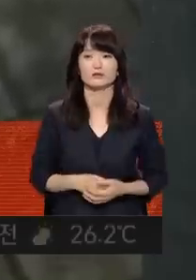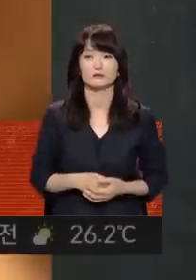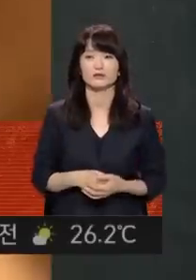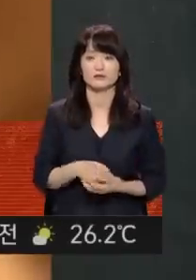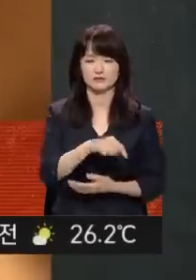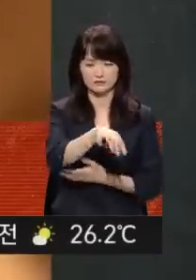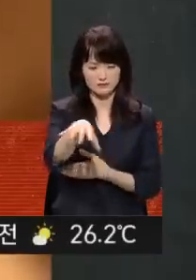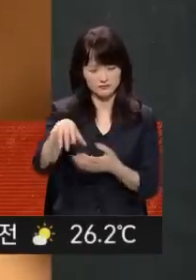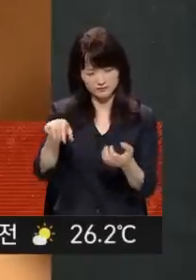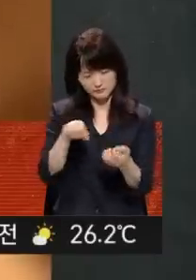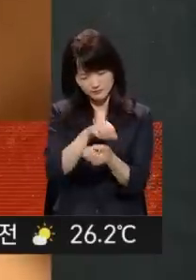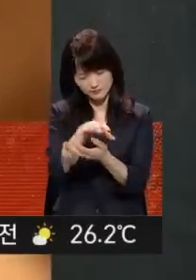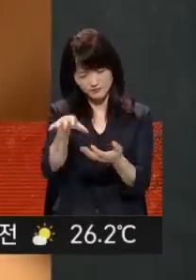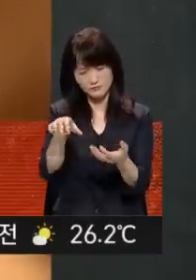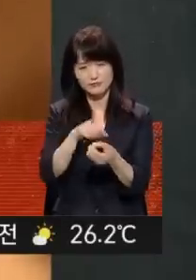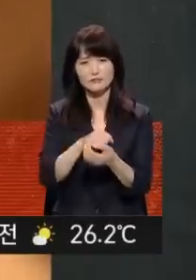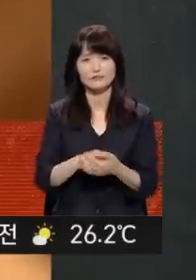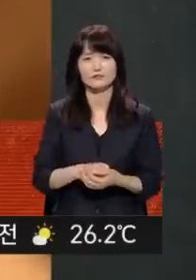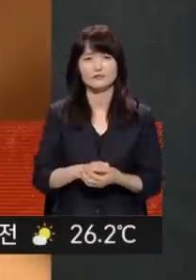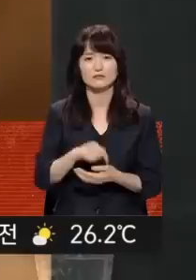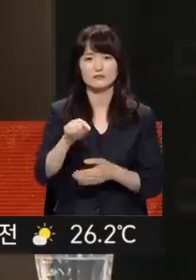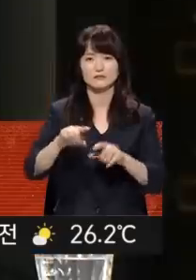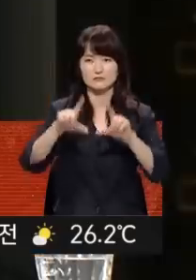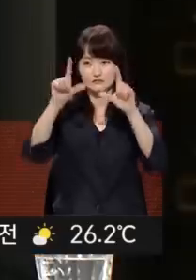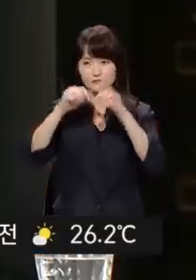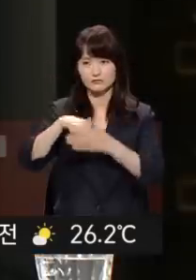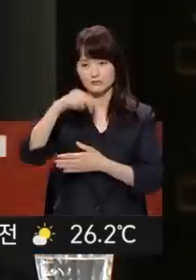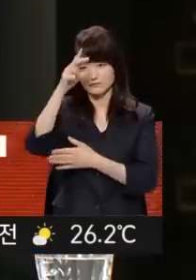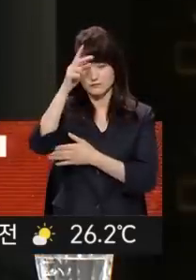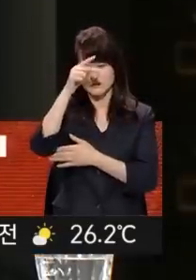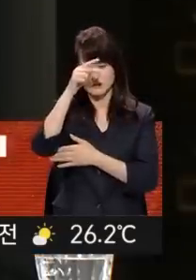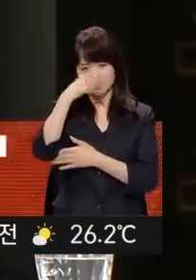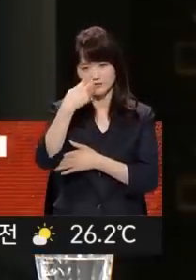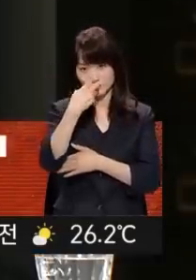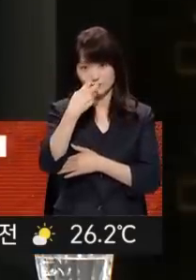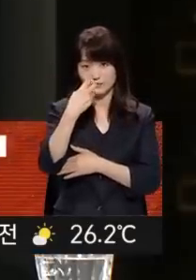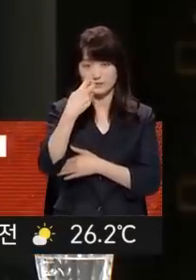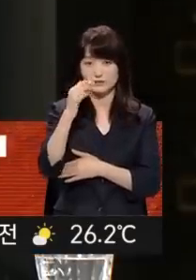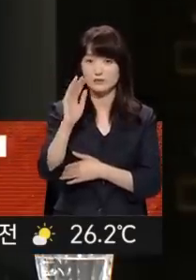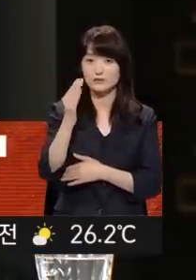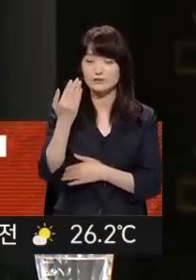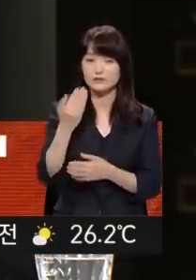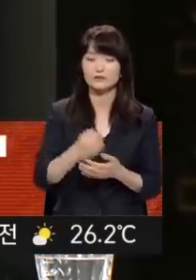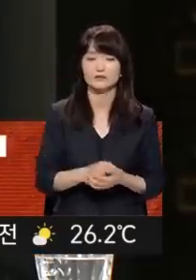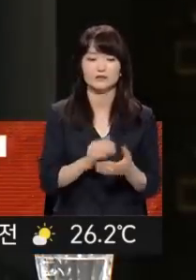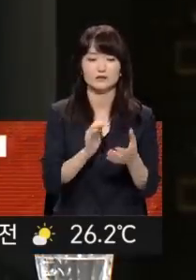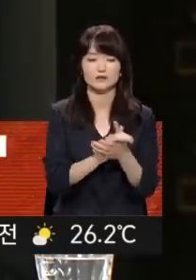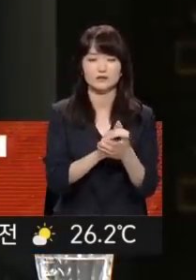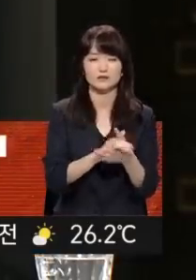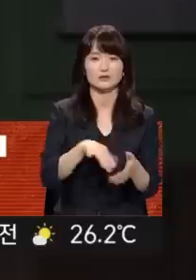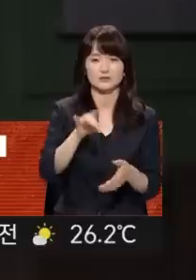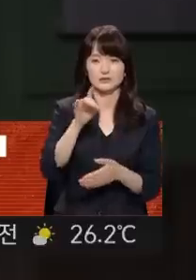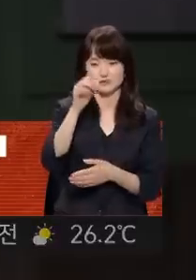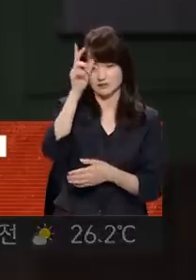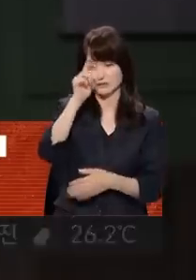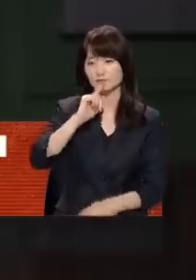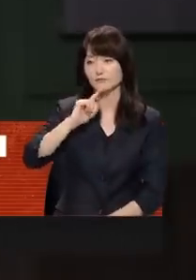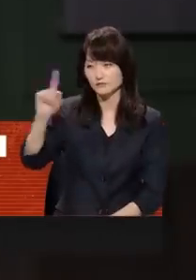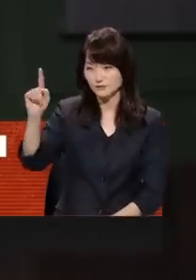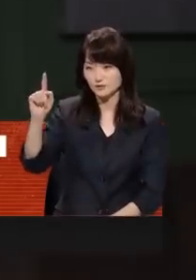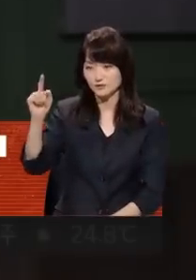현장은 아수라장이었을 것 같은데 사건 당일 모두 뭐 경찰에 조사는 받았습니까 일단 친구가 신고를 바로 했고요 현장에 경찰이 왔습니다